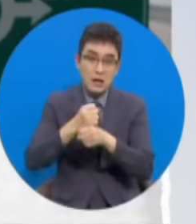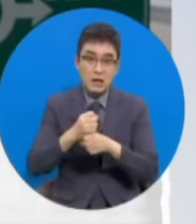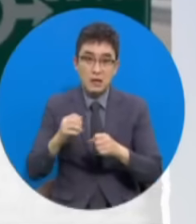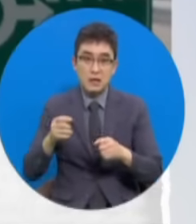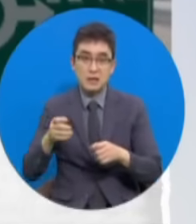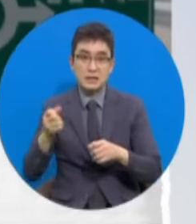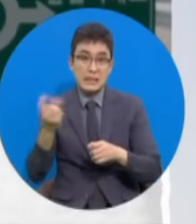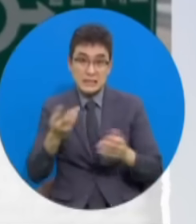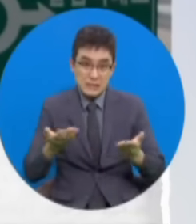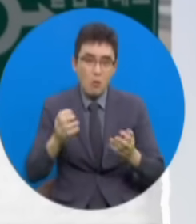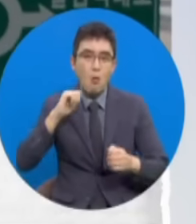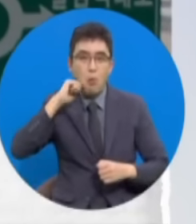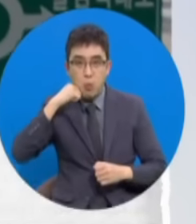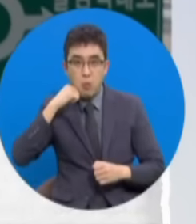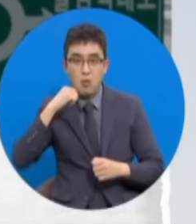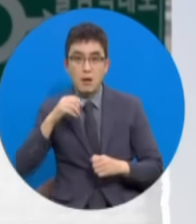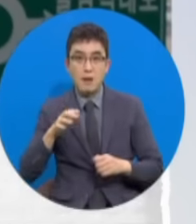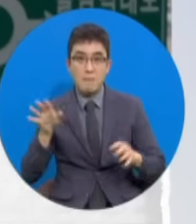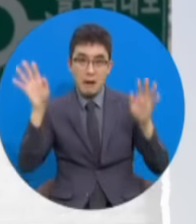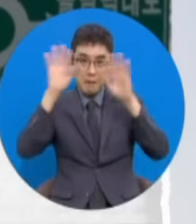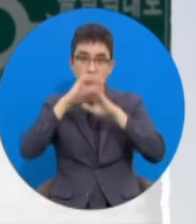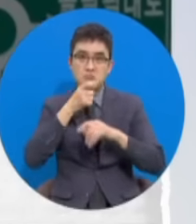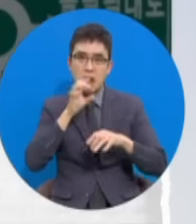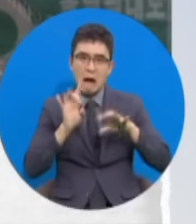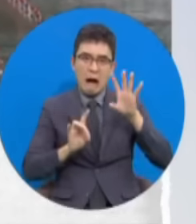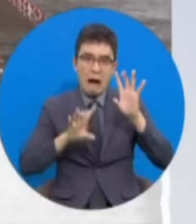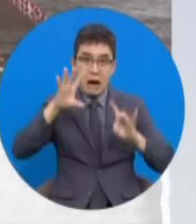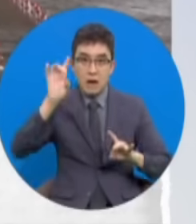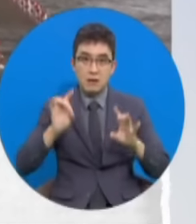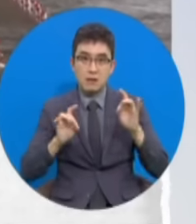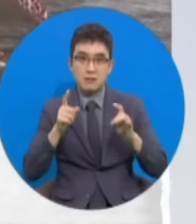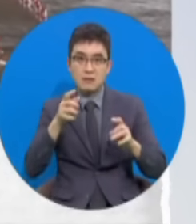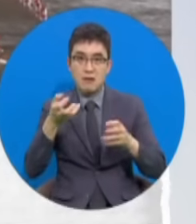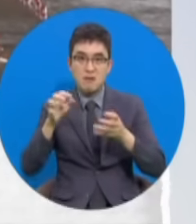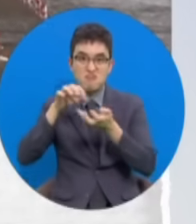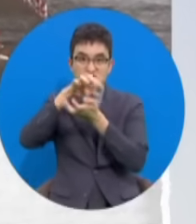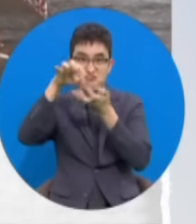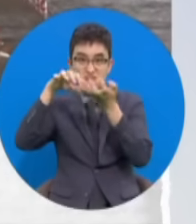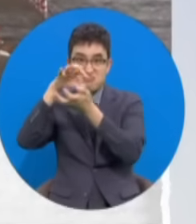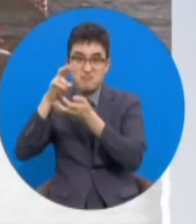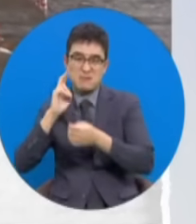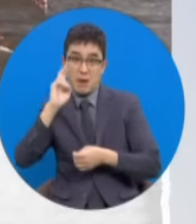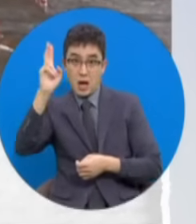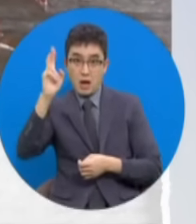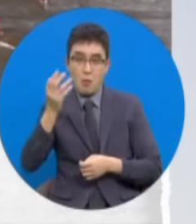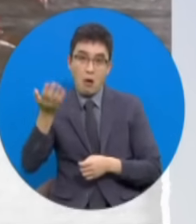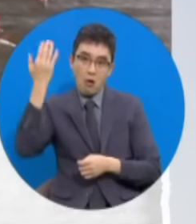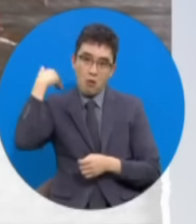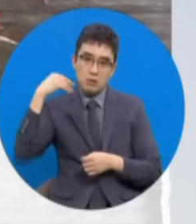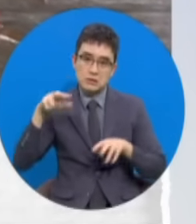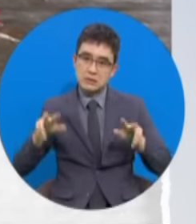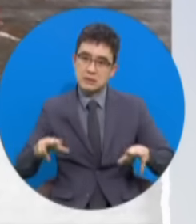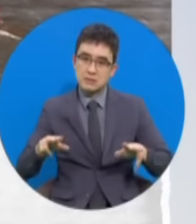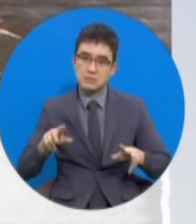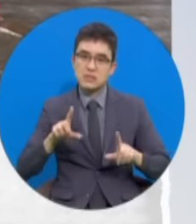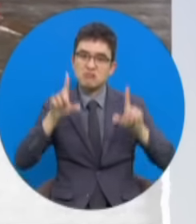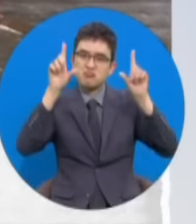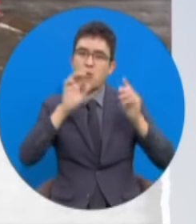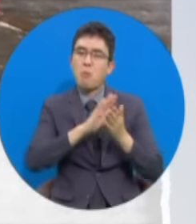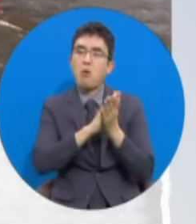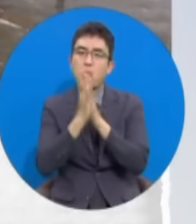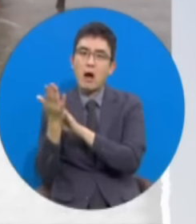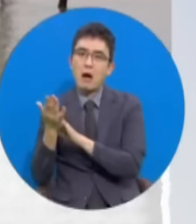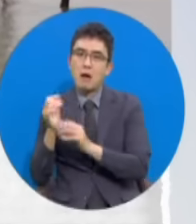때 덥고 습한 공기가 유입되면서 비구름을 더 폭발적으로 발달시키는 예. 그런 장마가 과거와는 다른 최근에 나타나고 있는 기후변화로